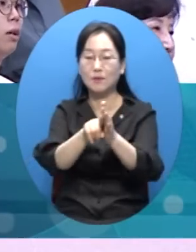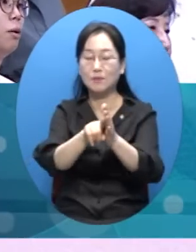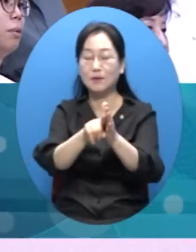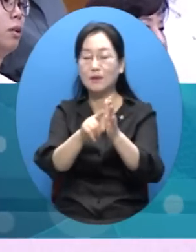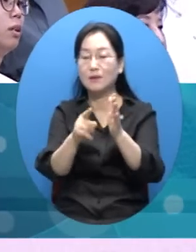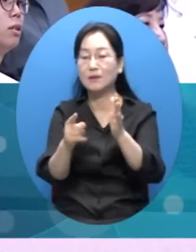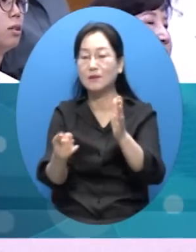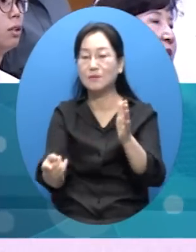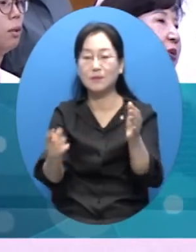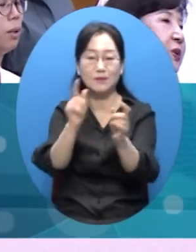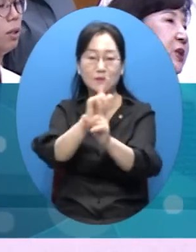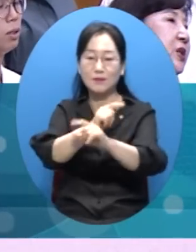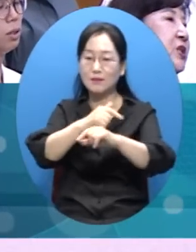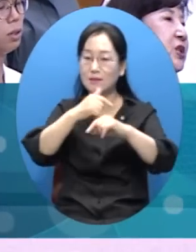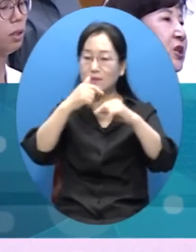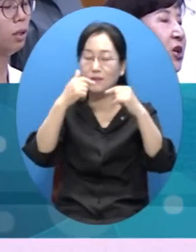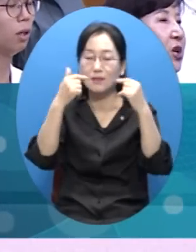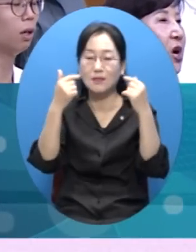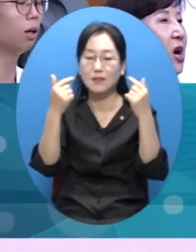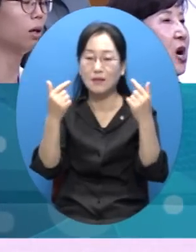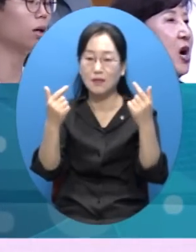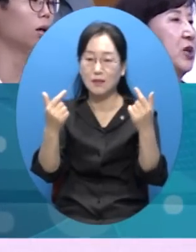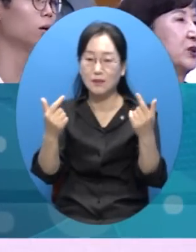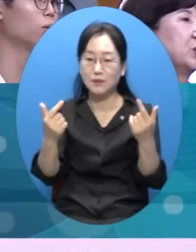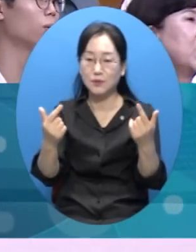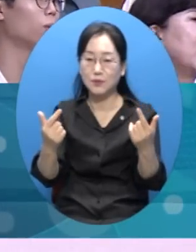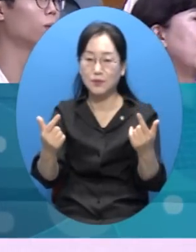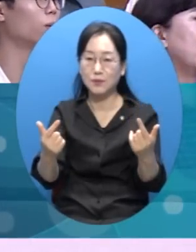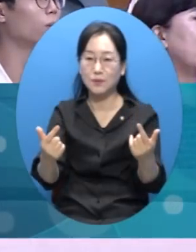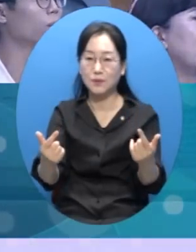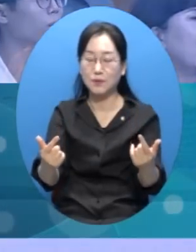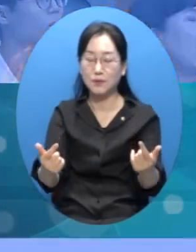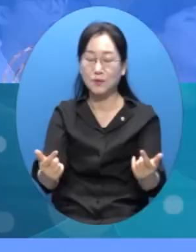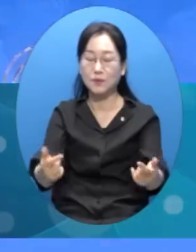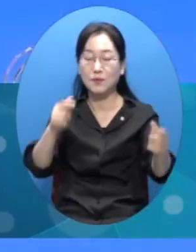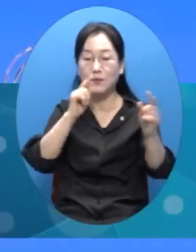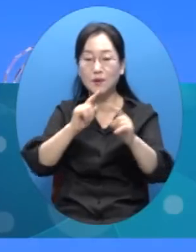맘속에 믿음 잃지 않고